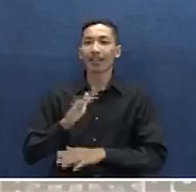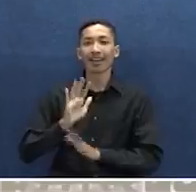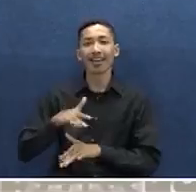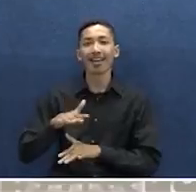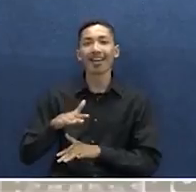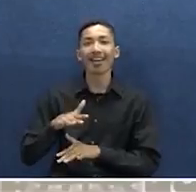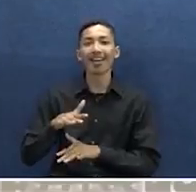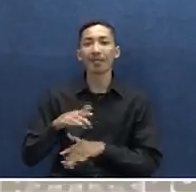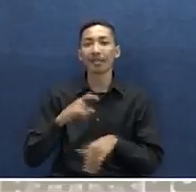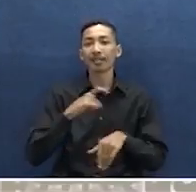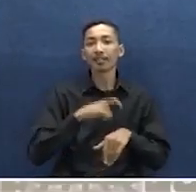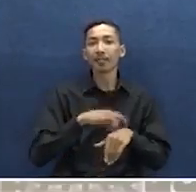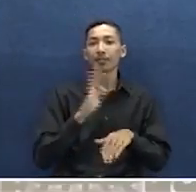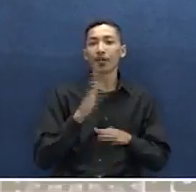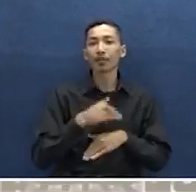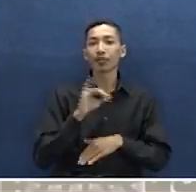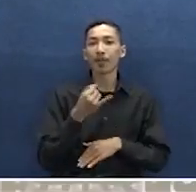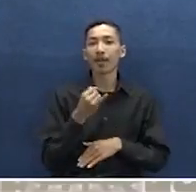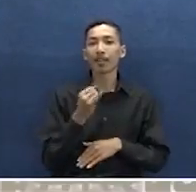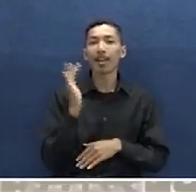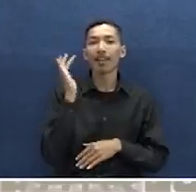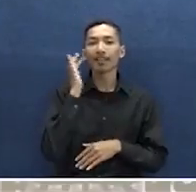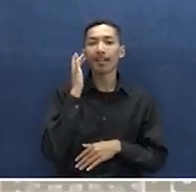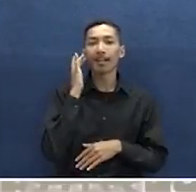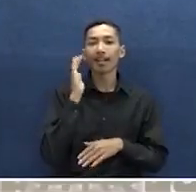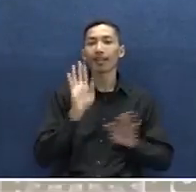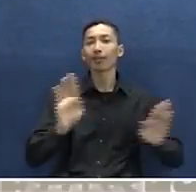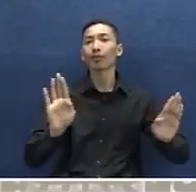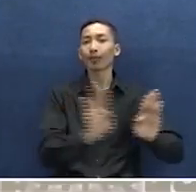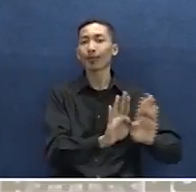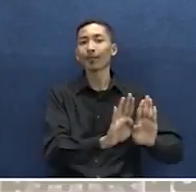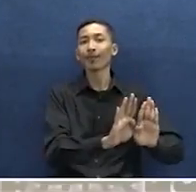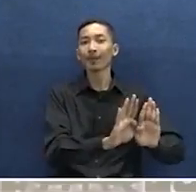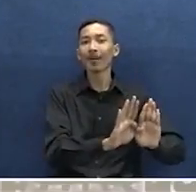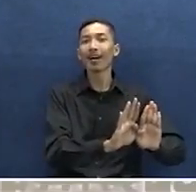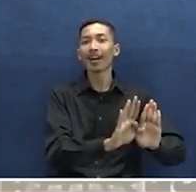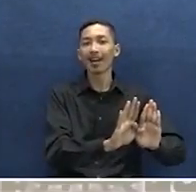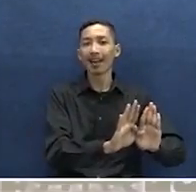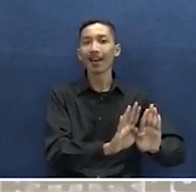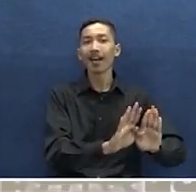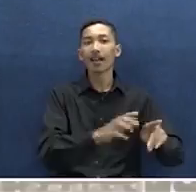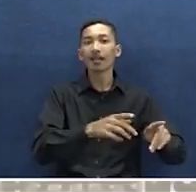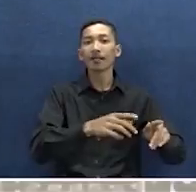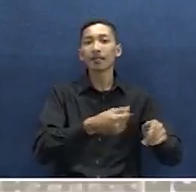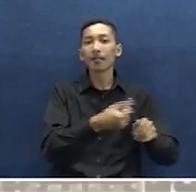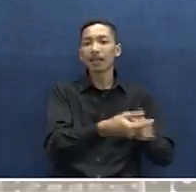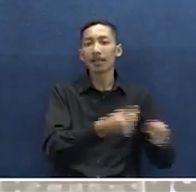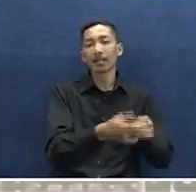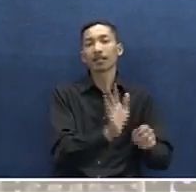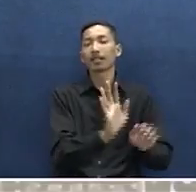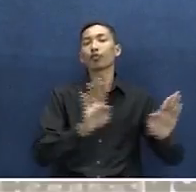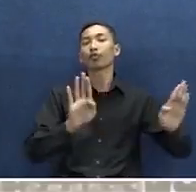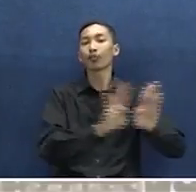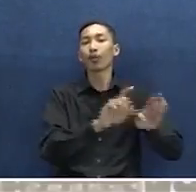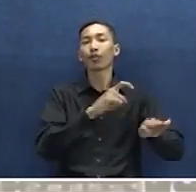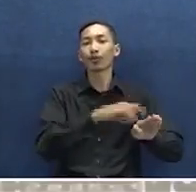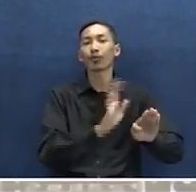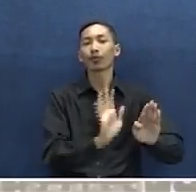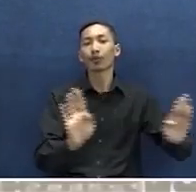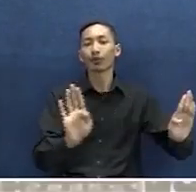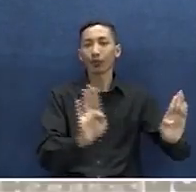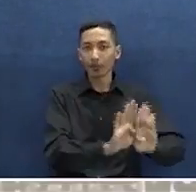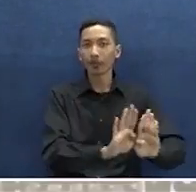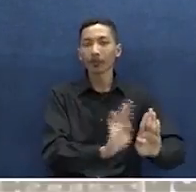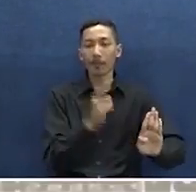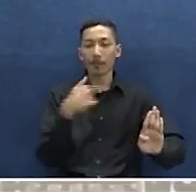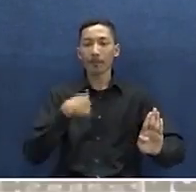pernah ragu di jam salat Jumat di jalan salat lima waktu kita tinggalkan segala urusan jual-beli adalah demi kita untuk menghadap menuntaskan kewajiban